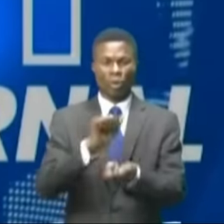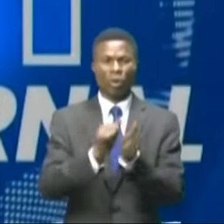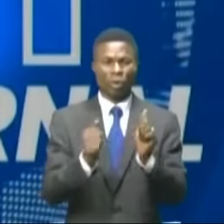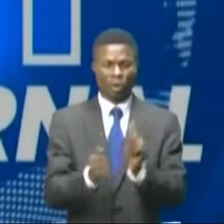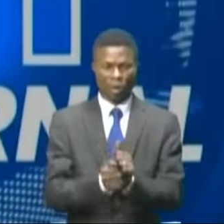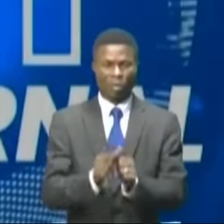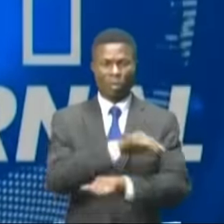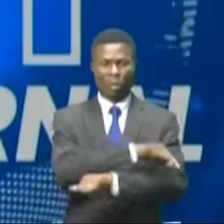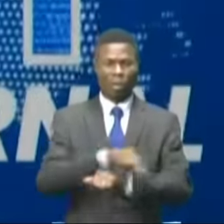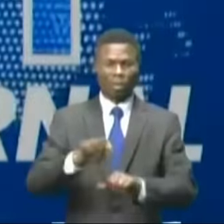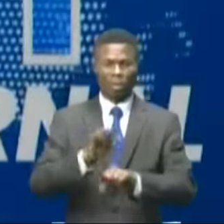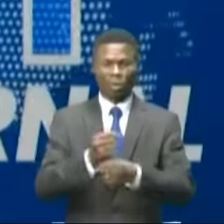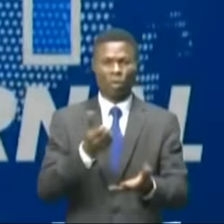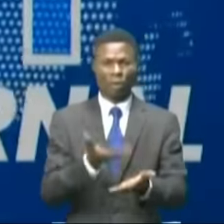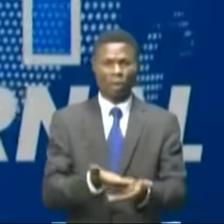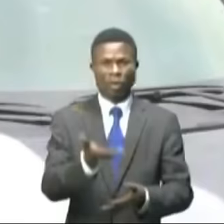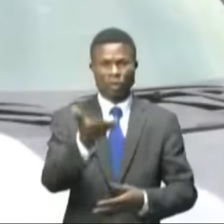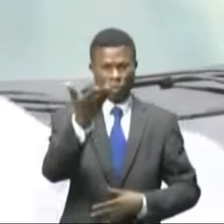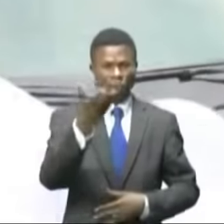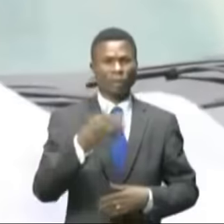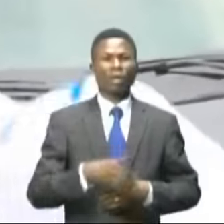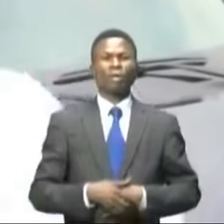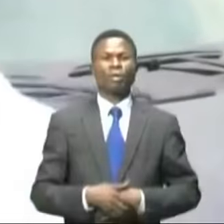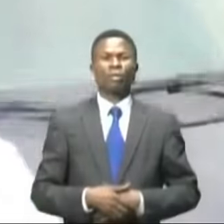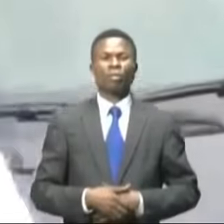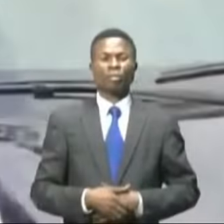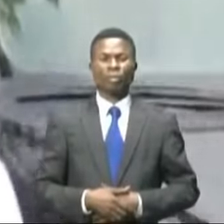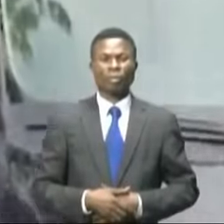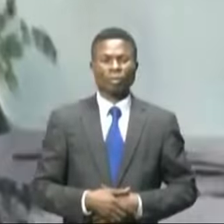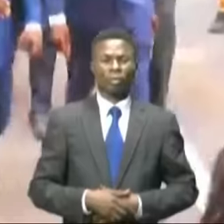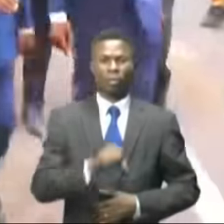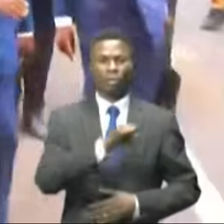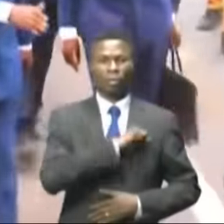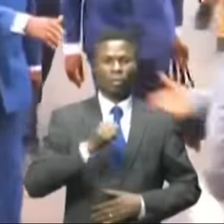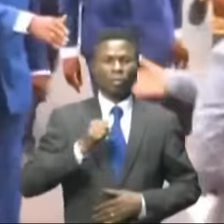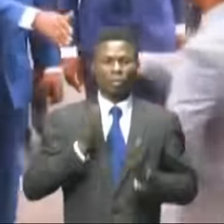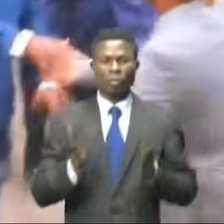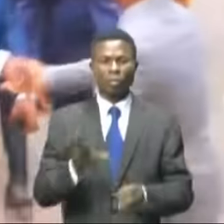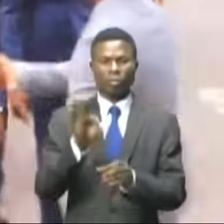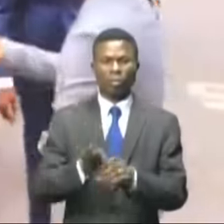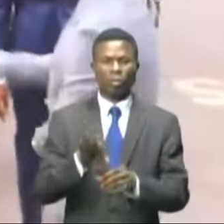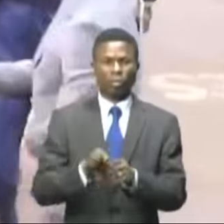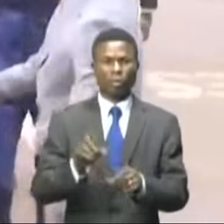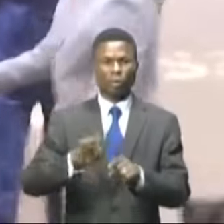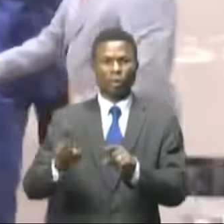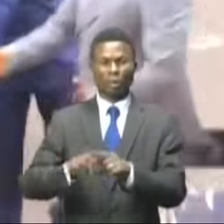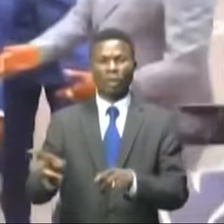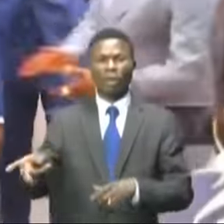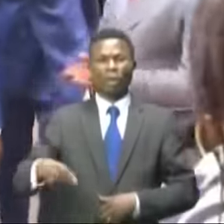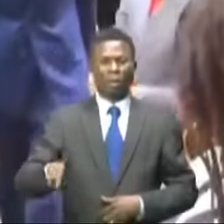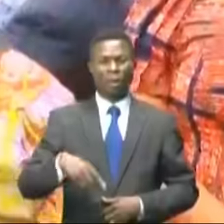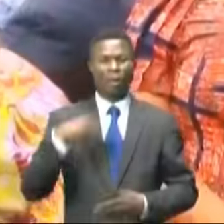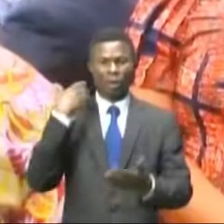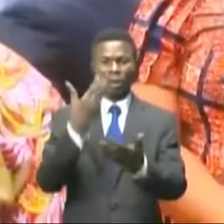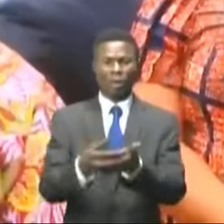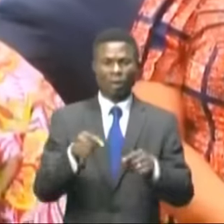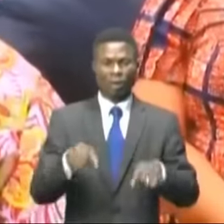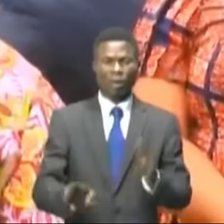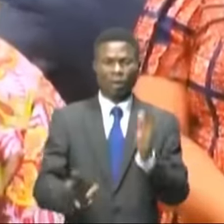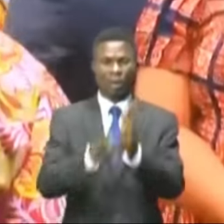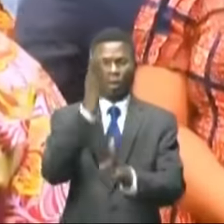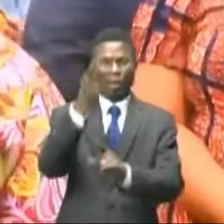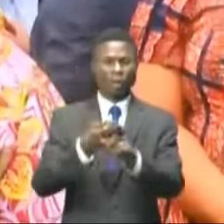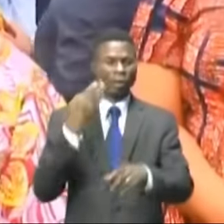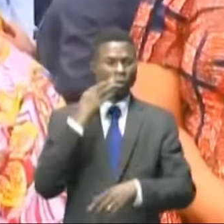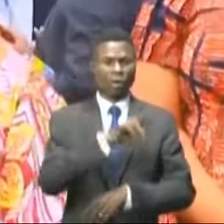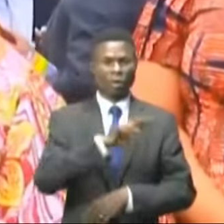donc de cette installation. Les sénateurs élus dans diverses provinces sont arrivés aujourd'hui 14